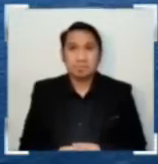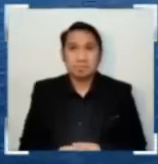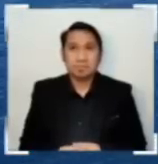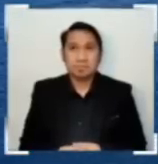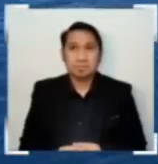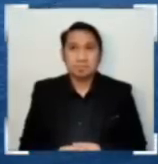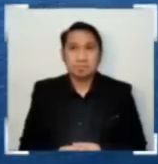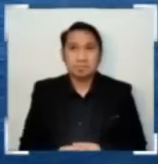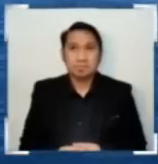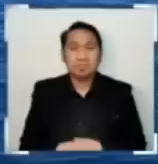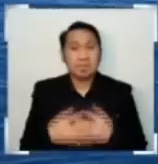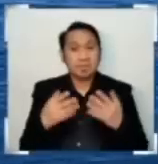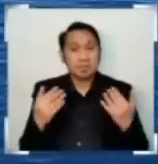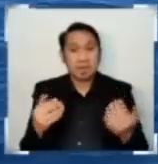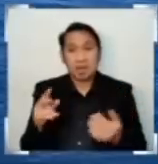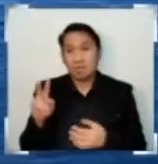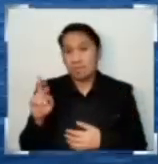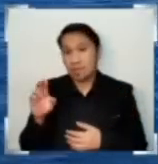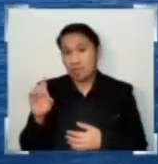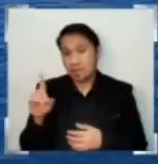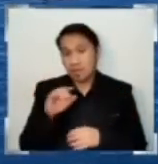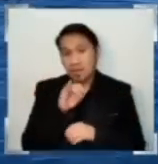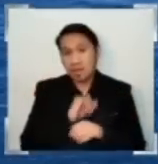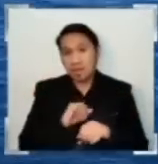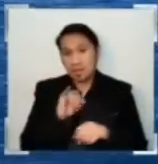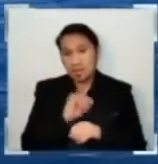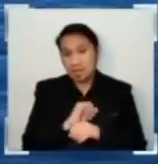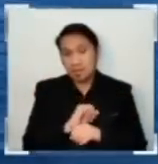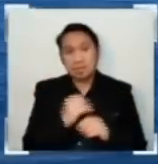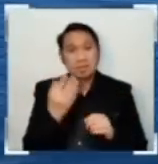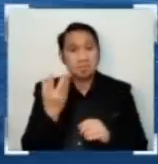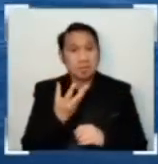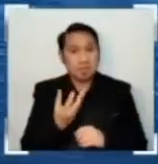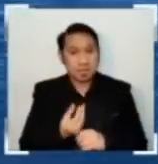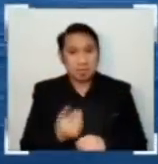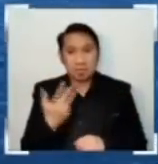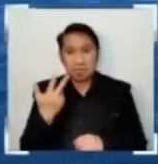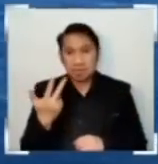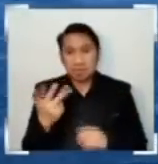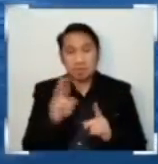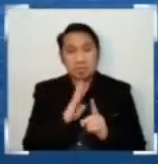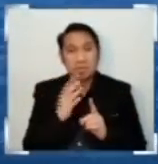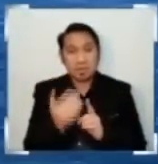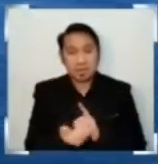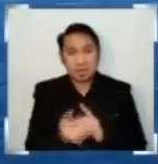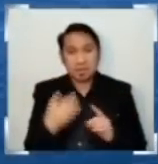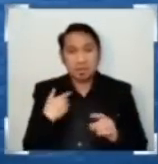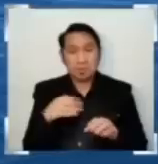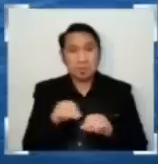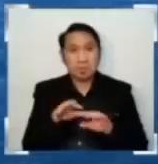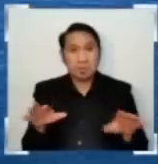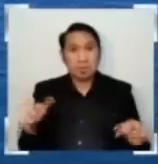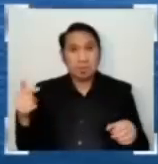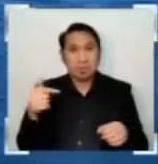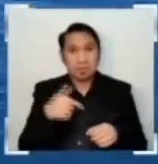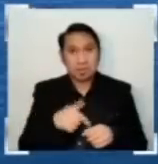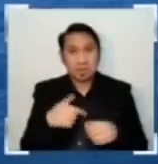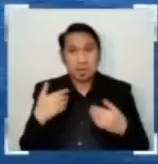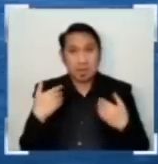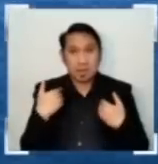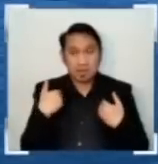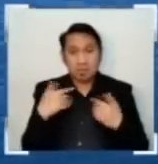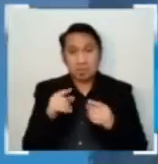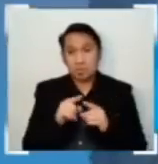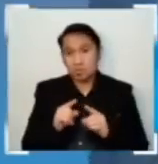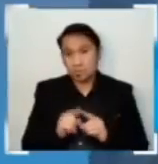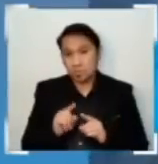Sa Verde Island sa Batangas, kung saan 3 barangay ang apektado ng oil spill, naglalagay na ng oil spill boom sa mga bakawan sa Barangay